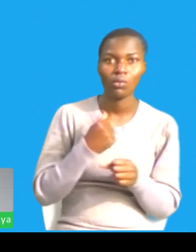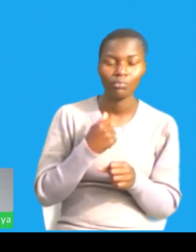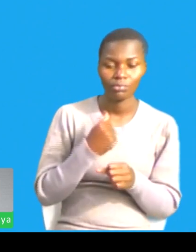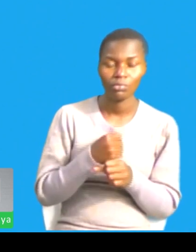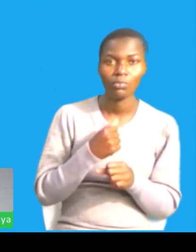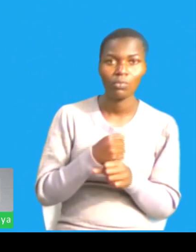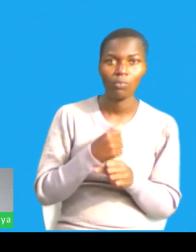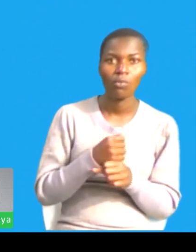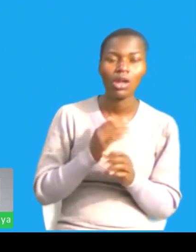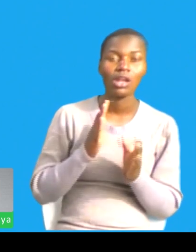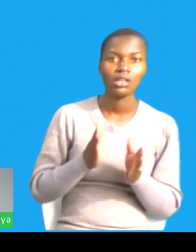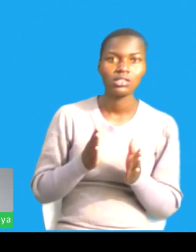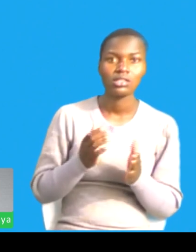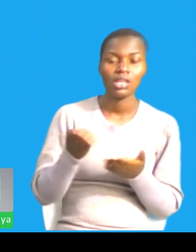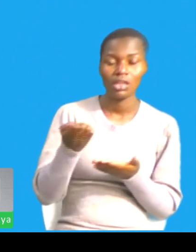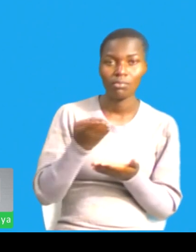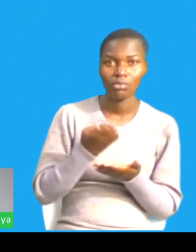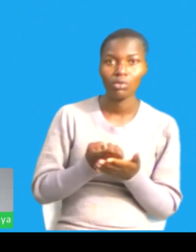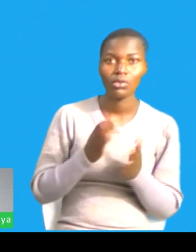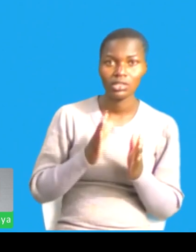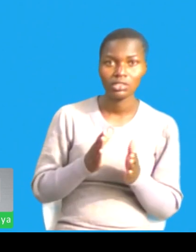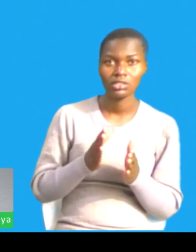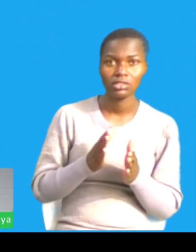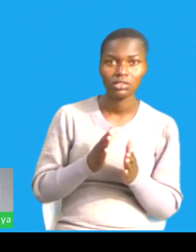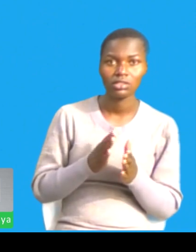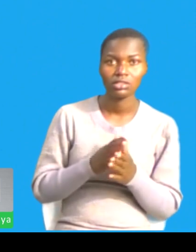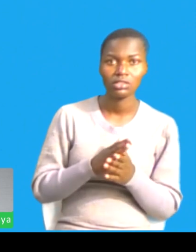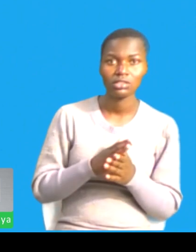going to kama itakuwa watasafa. Nimesikia